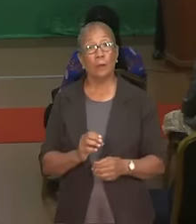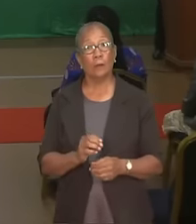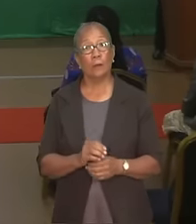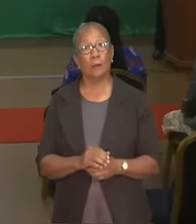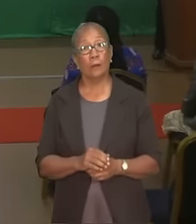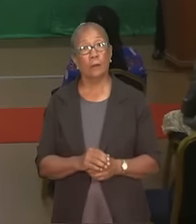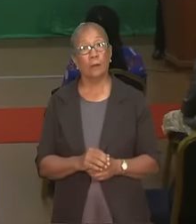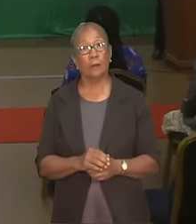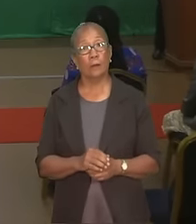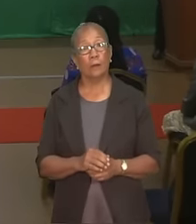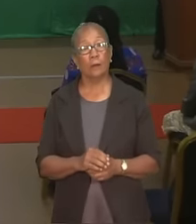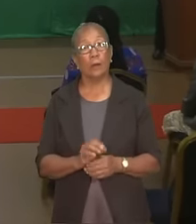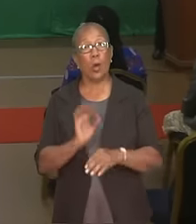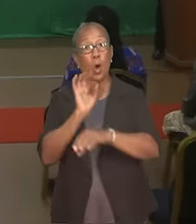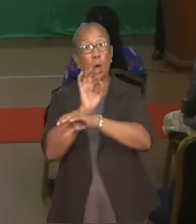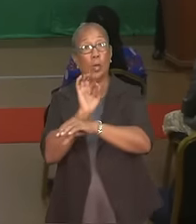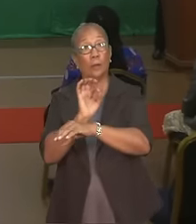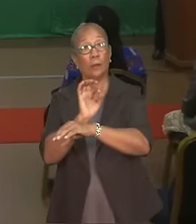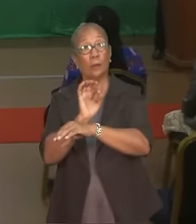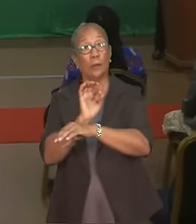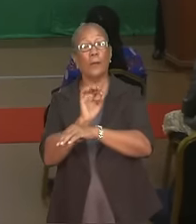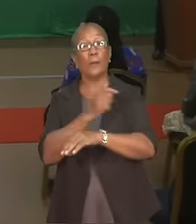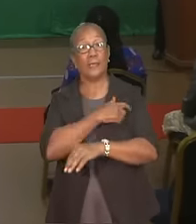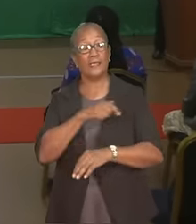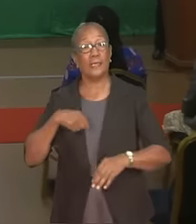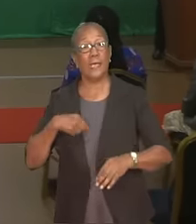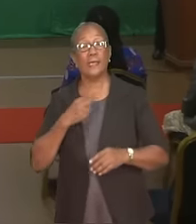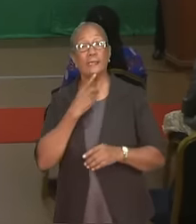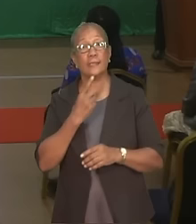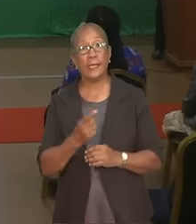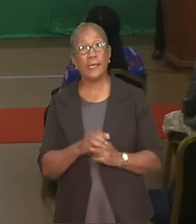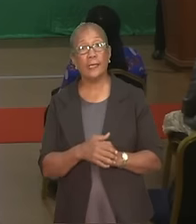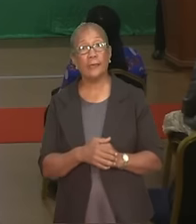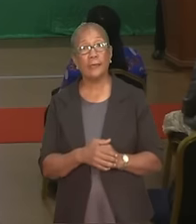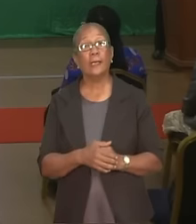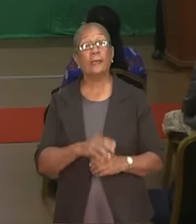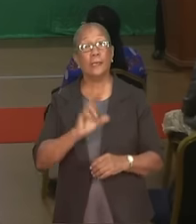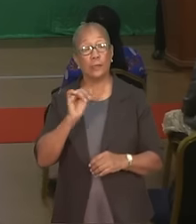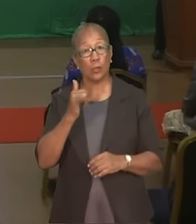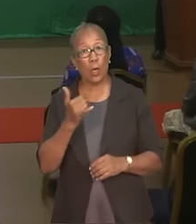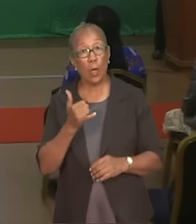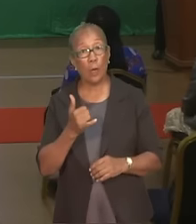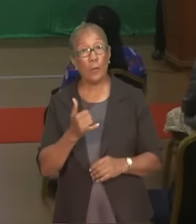is inderdaad onder mijn aandacht gebracht dat er een absoluut personeelstekort is.